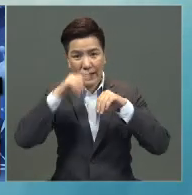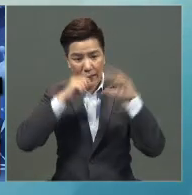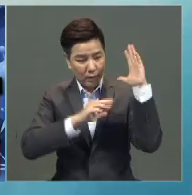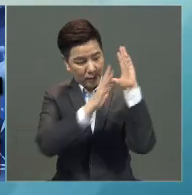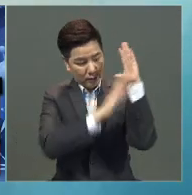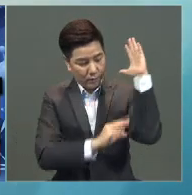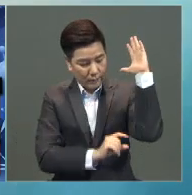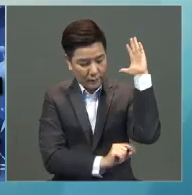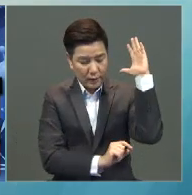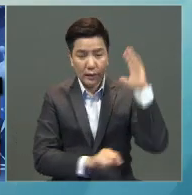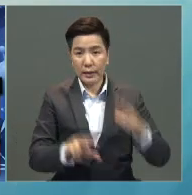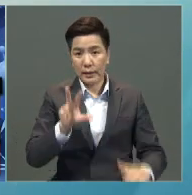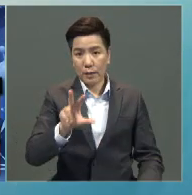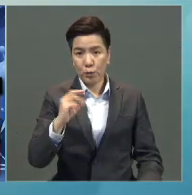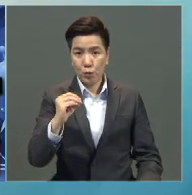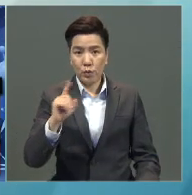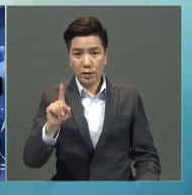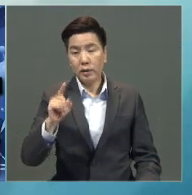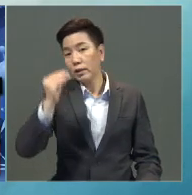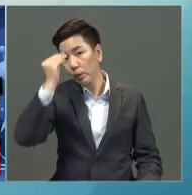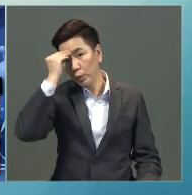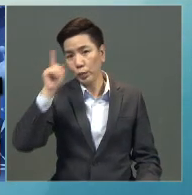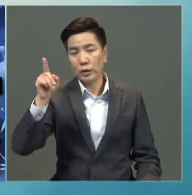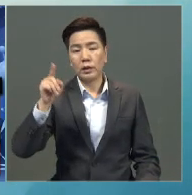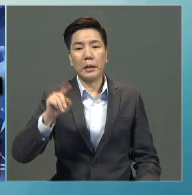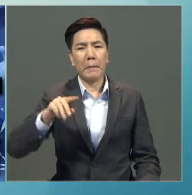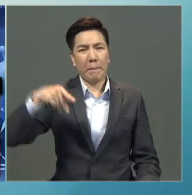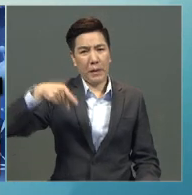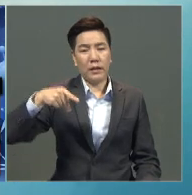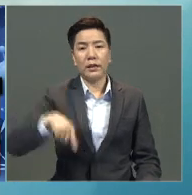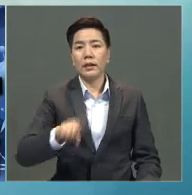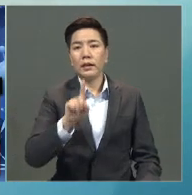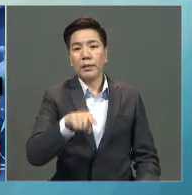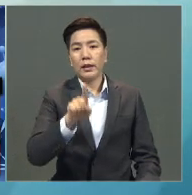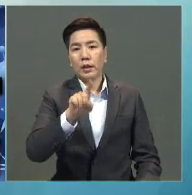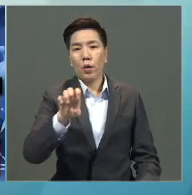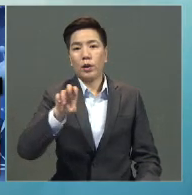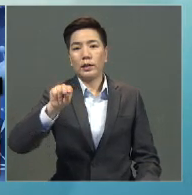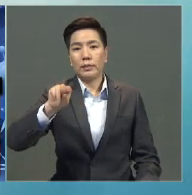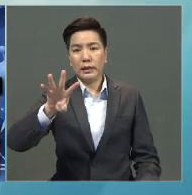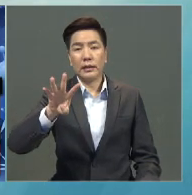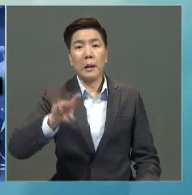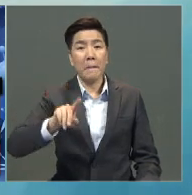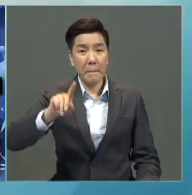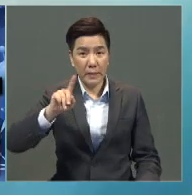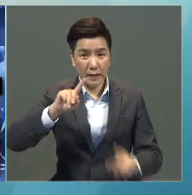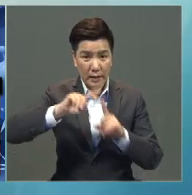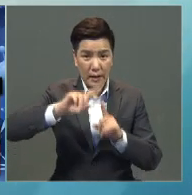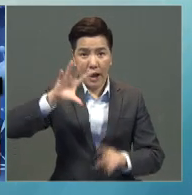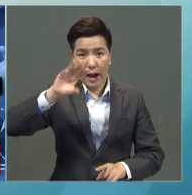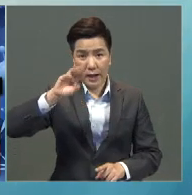ส่วนทางขวามือนะครับสิงคโปร์บ้านใกล้เรือนเคียงของเรา301นะครับแล้วก็ญี่ปุ่นก็เลยครับ1134แปะที่อันดับที่